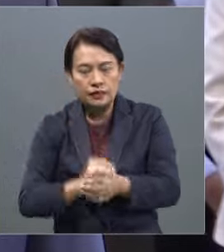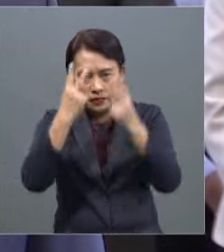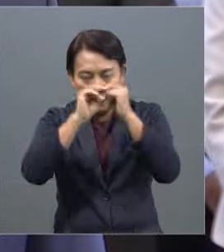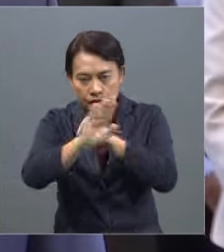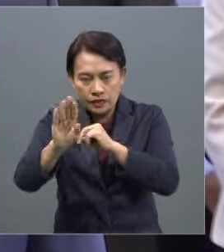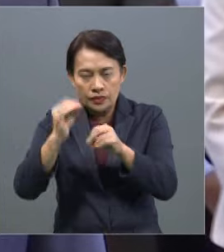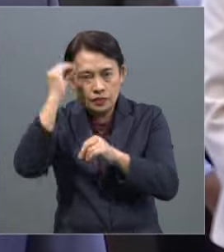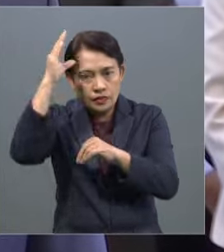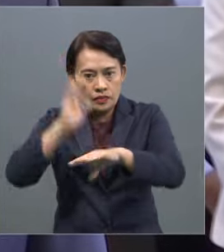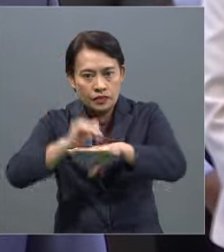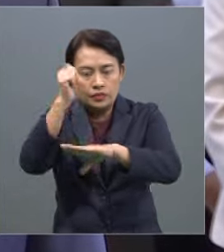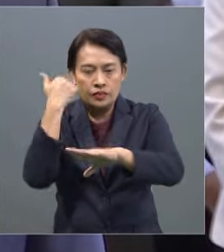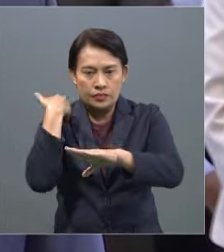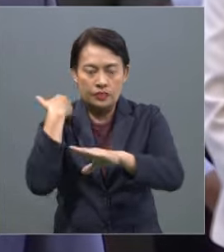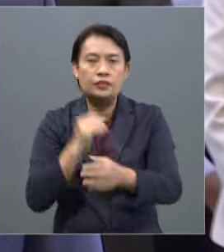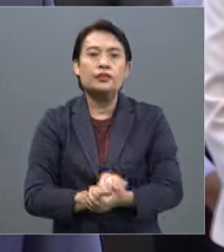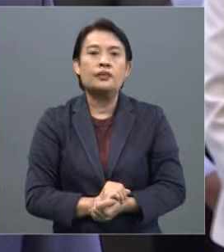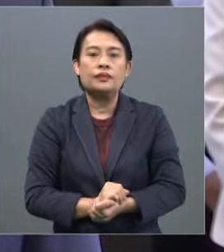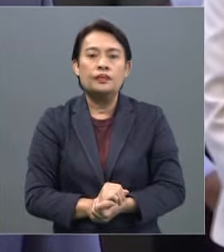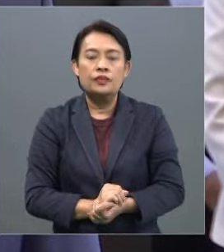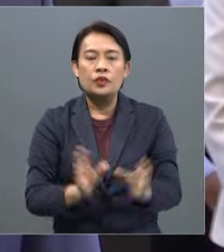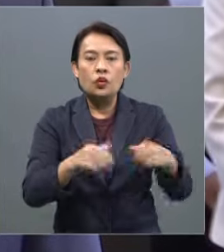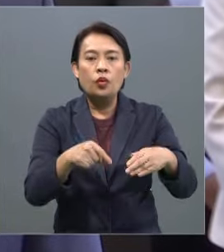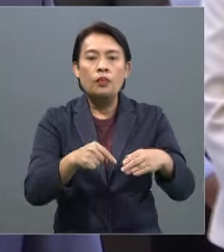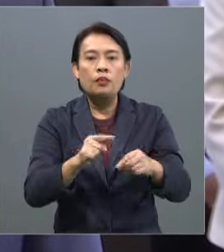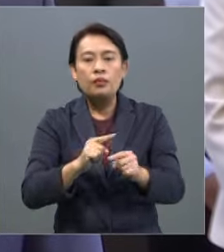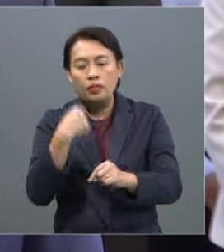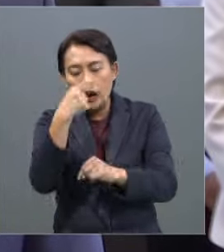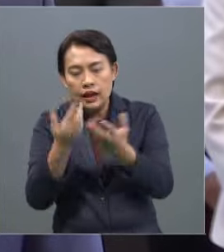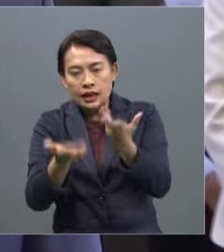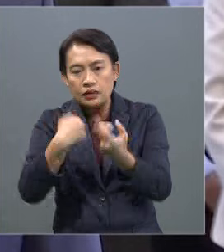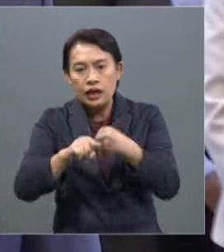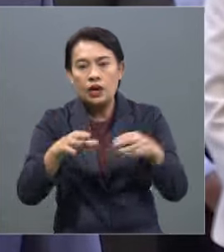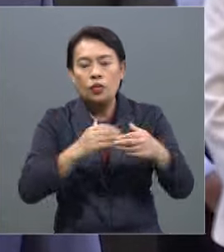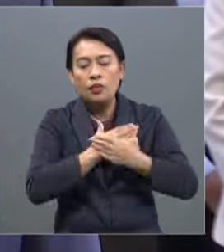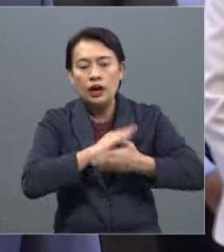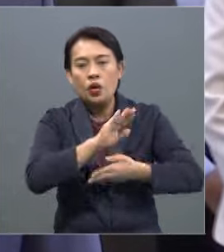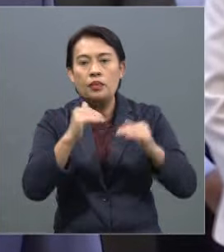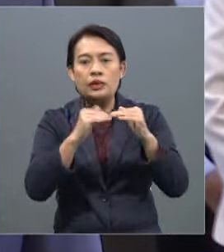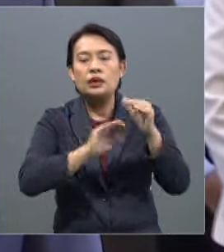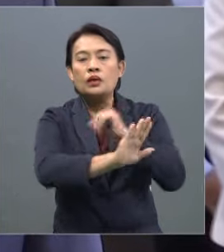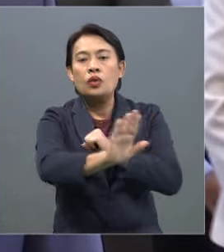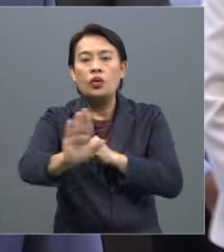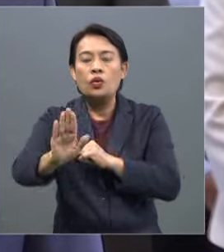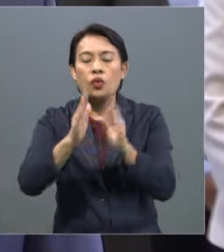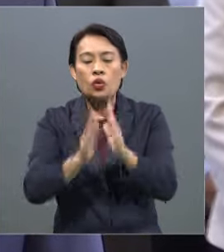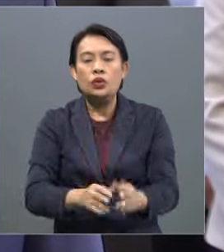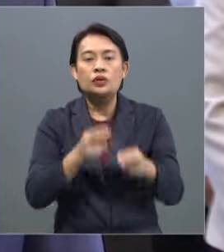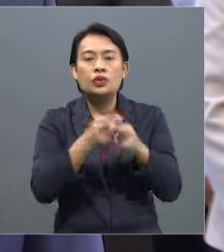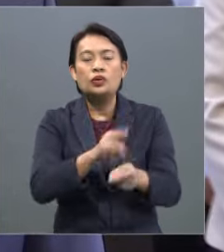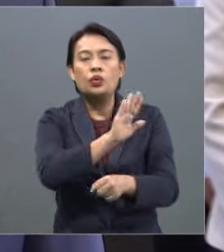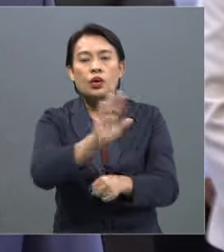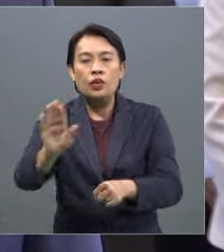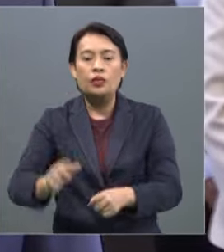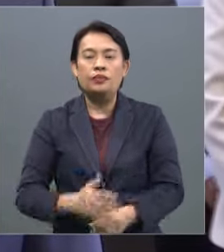ความสามารถดีทั้งนั้นนะครับการที่ใครอยู่พรรคอาลัยแล้วใครรักใครชอบใครก็เป็นก็เป็นสิทธิ์แล้วเป็นเรื่องของของของบุคคลนั้นๆไปนะครับ